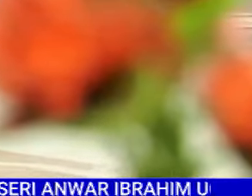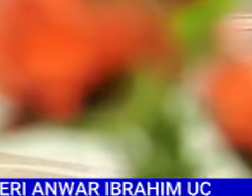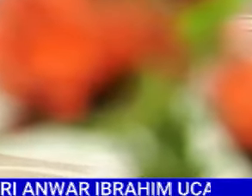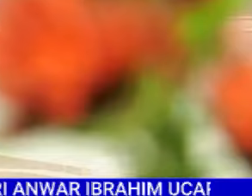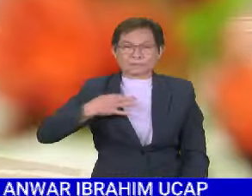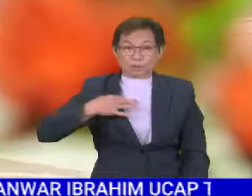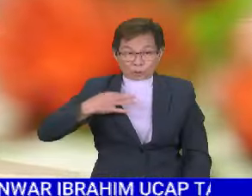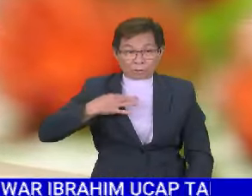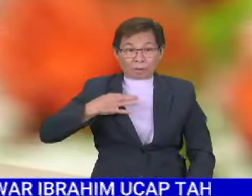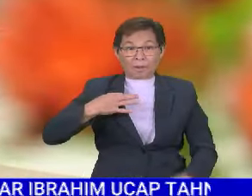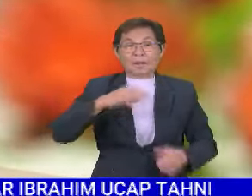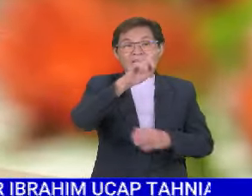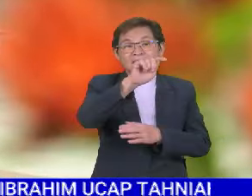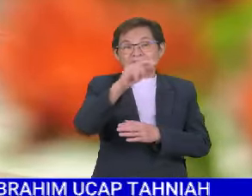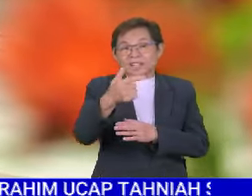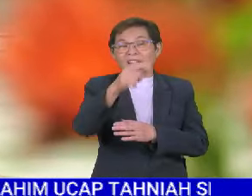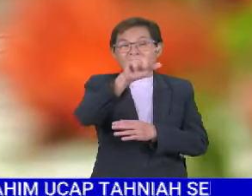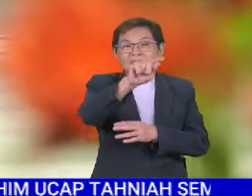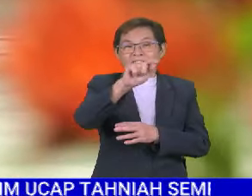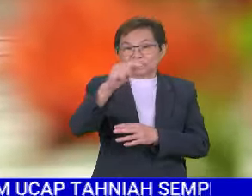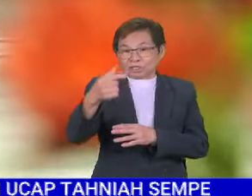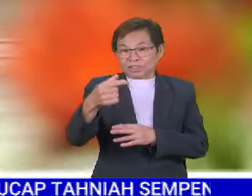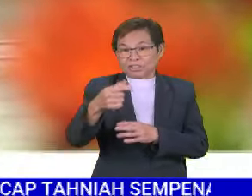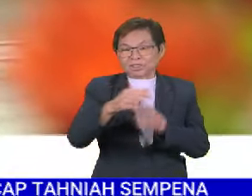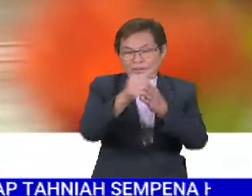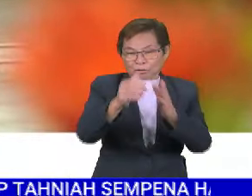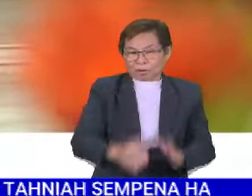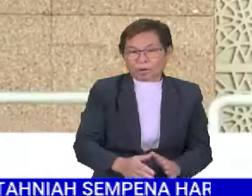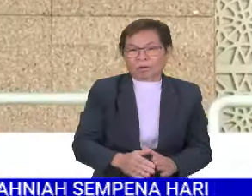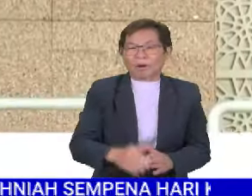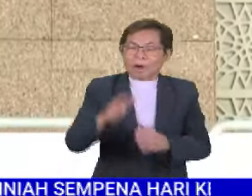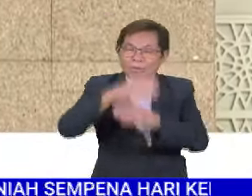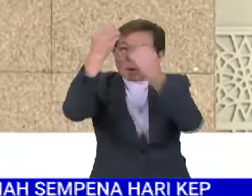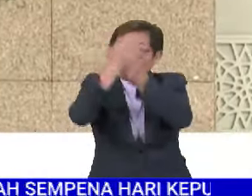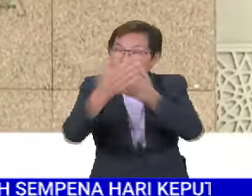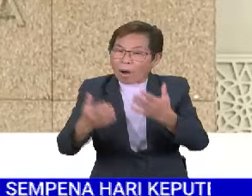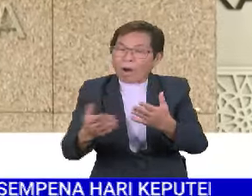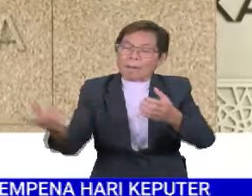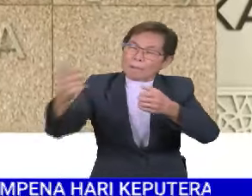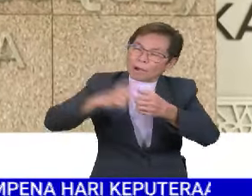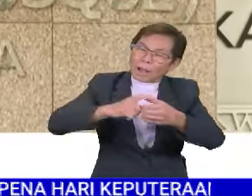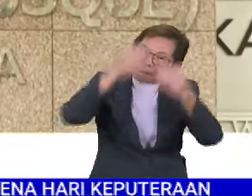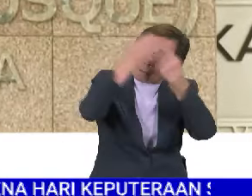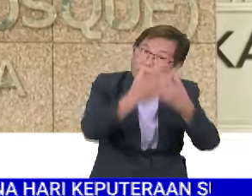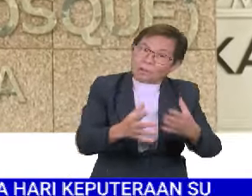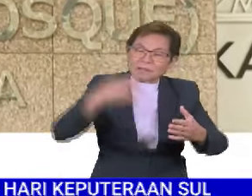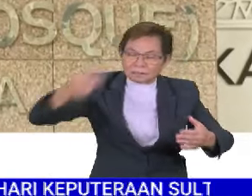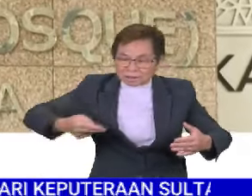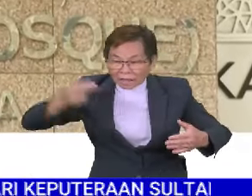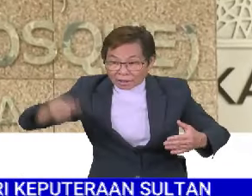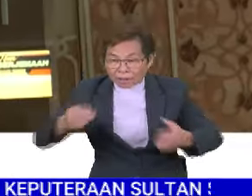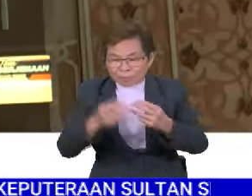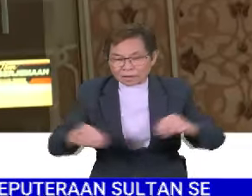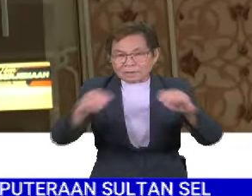Sukarelawan pemandu pelancong bertanggungjawab berkongsi dan menerangkan maklumat berkenaan sejarah masjid, seni